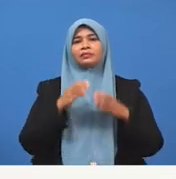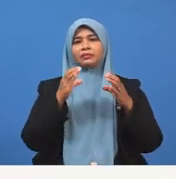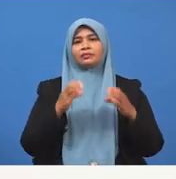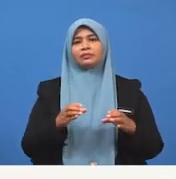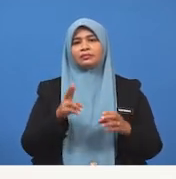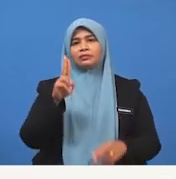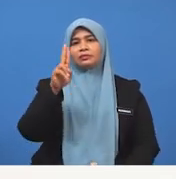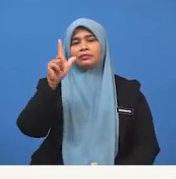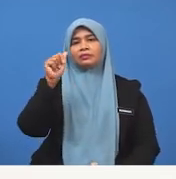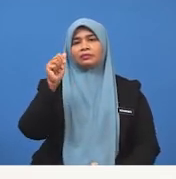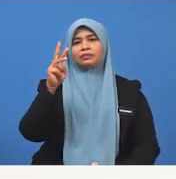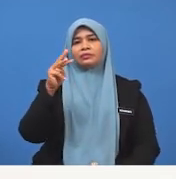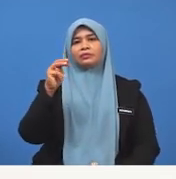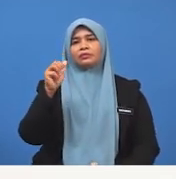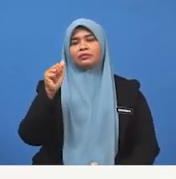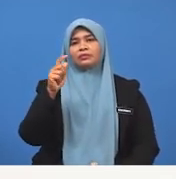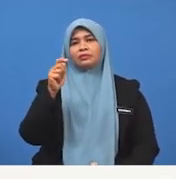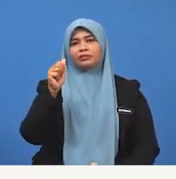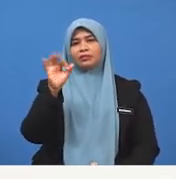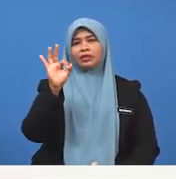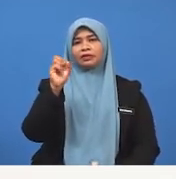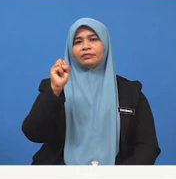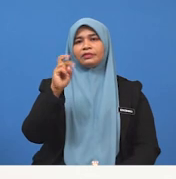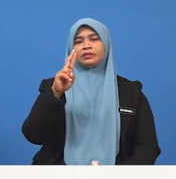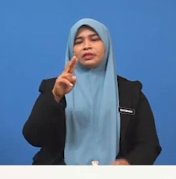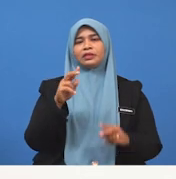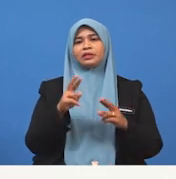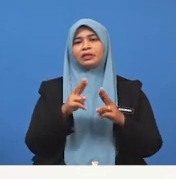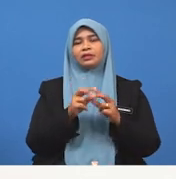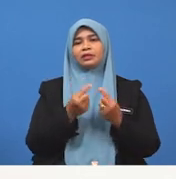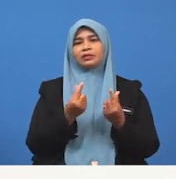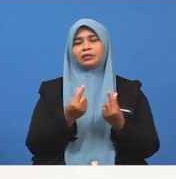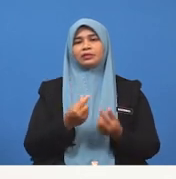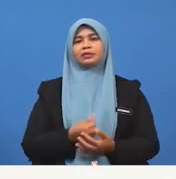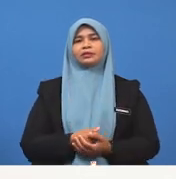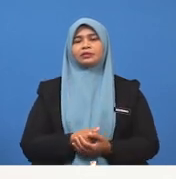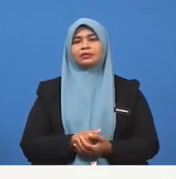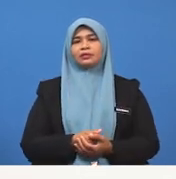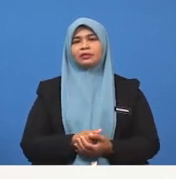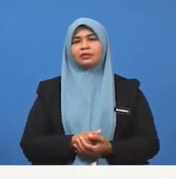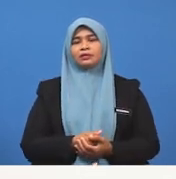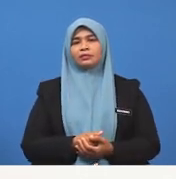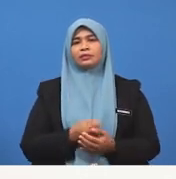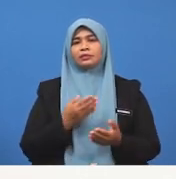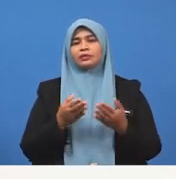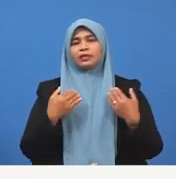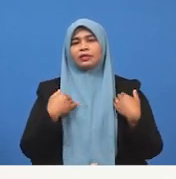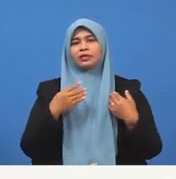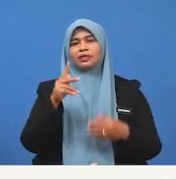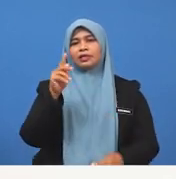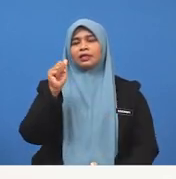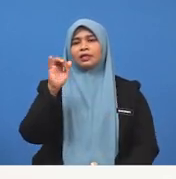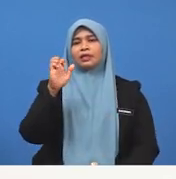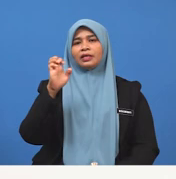menafsirkan Alqur'an sama Ade mengikut kaedah Bil maksud atau di